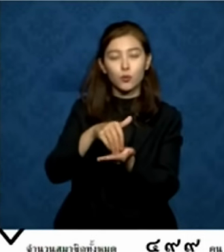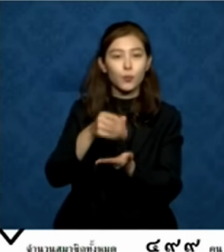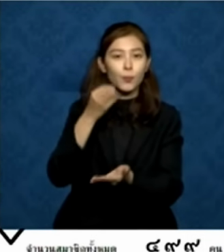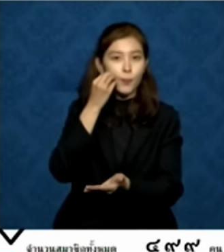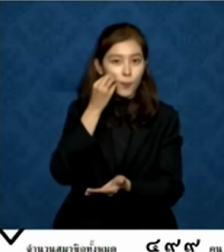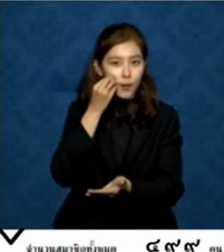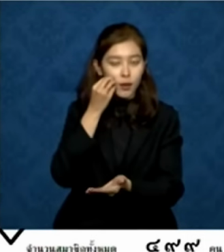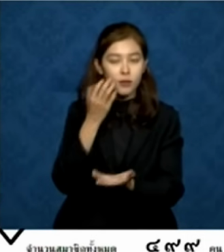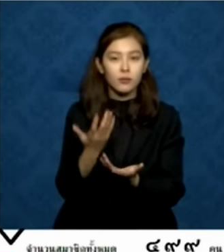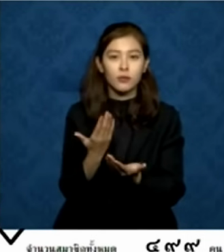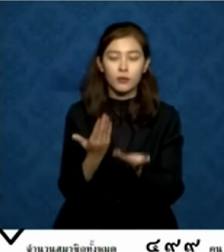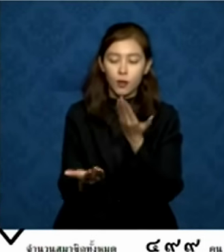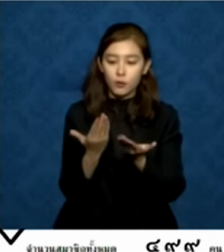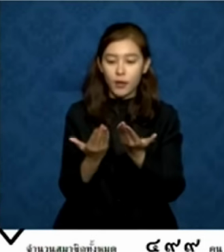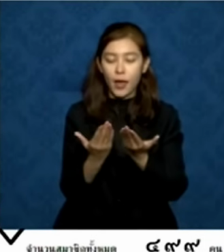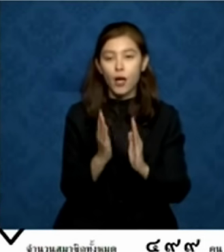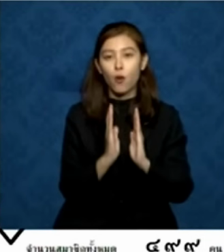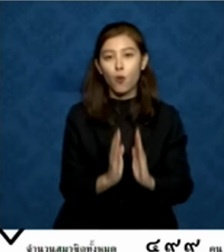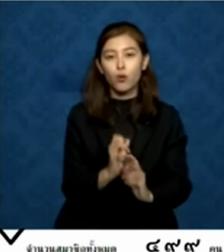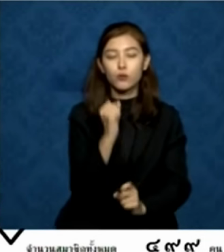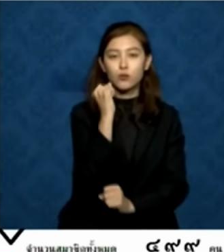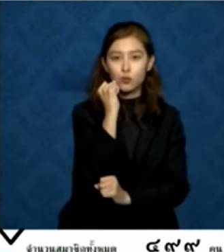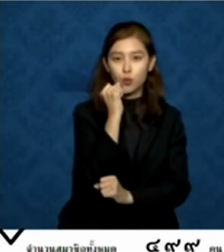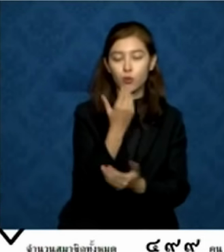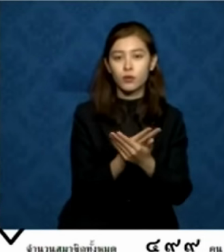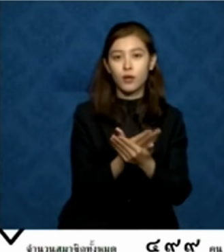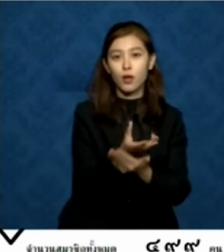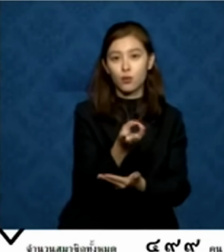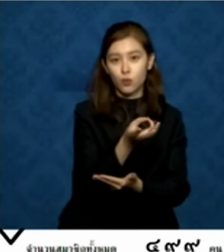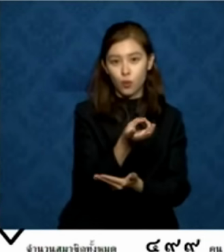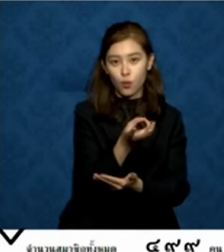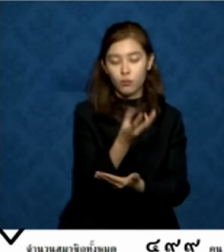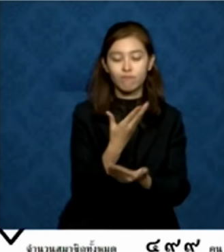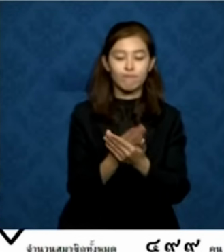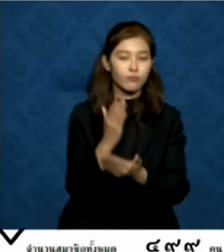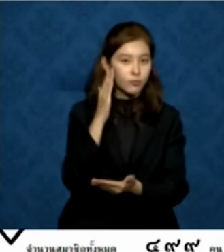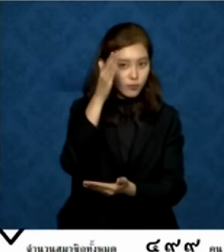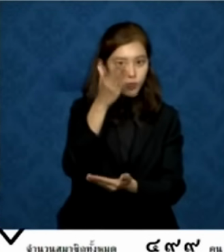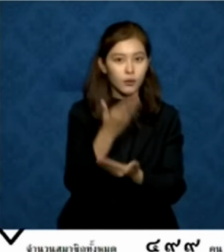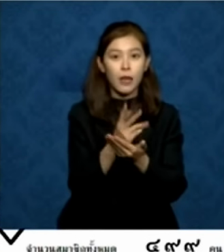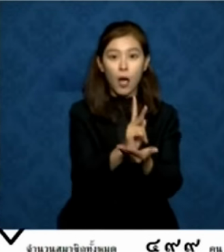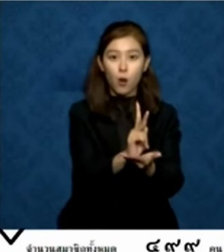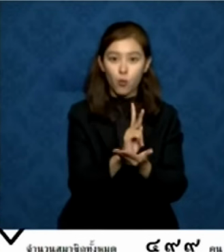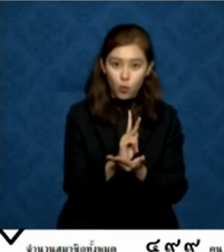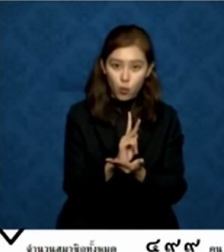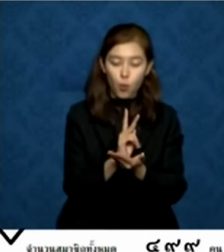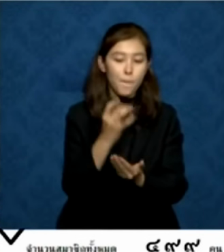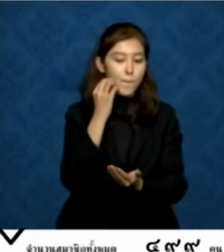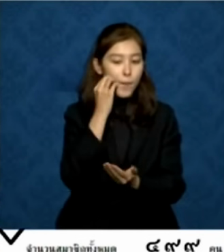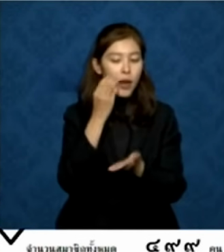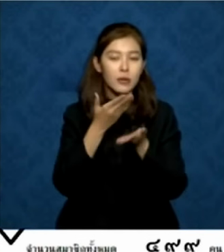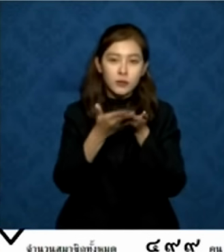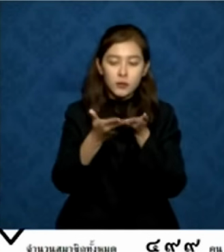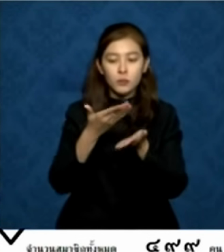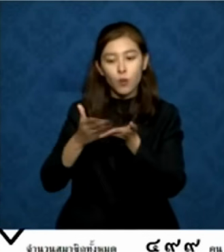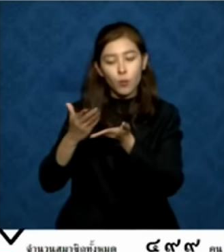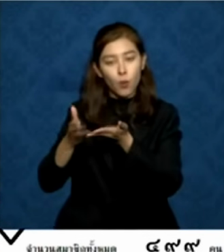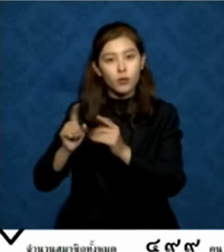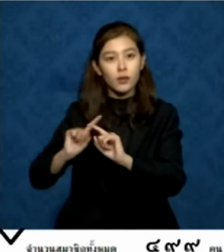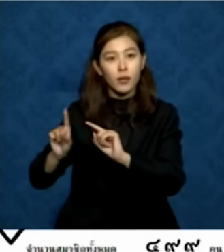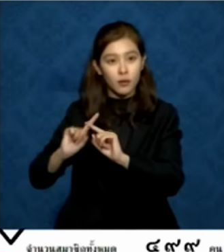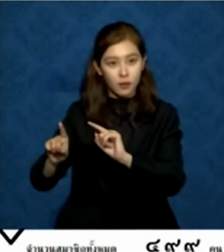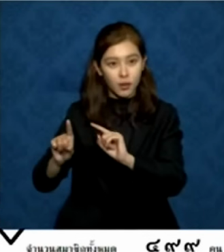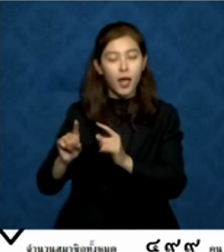สนับสนุนผู้มีรายได้น้อยให้เข้าถึงสินเชื่อเพื่อที่อยู่อาศัยเป็นของตนเองในระดับราค